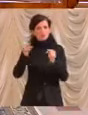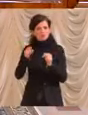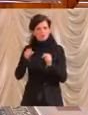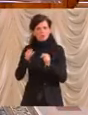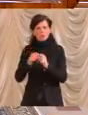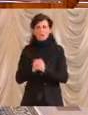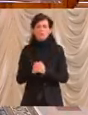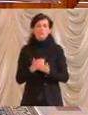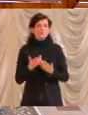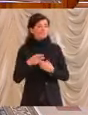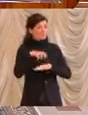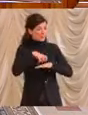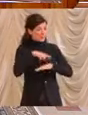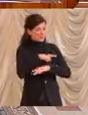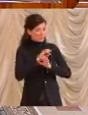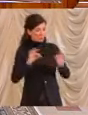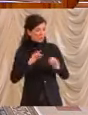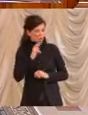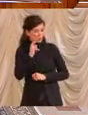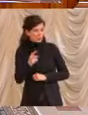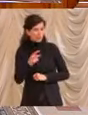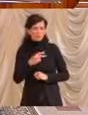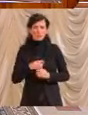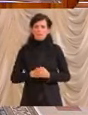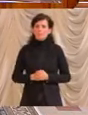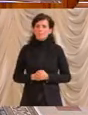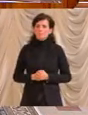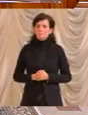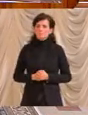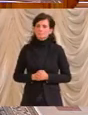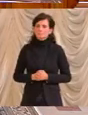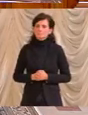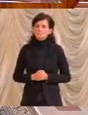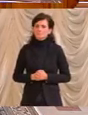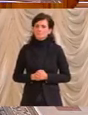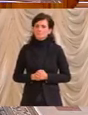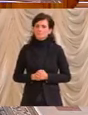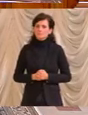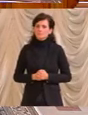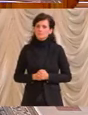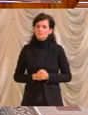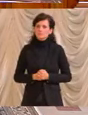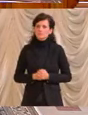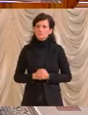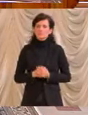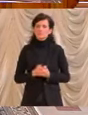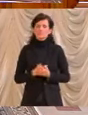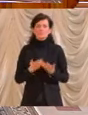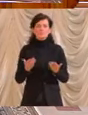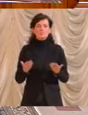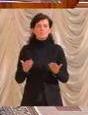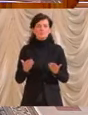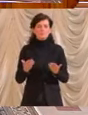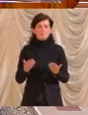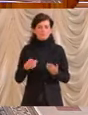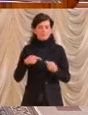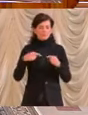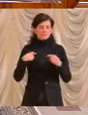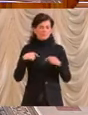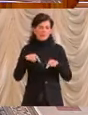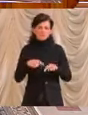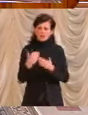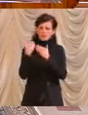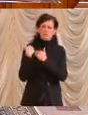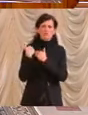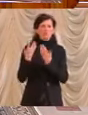Ministro, vuoi rispondere? Sì. Tu. No, guardi, non, adesso noi ci dobbiamo occupare dell'emergenza, non